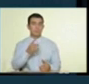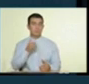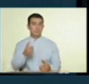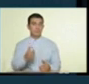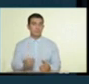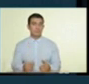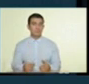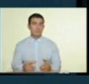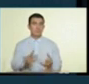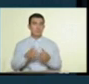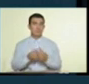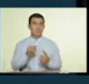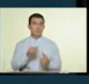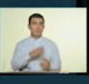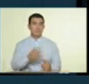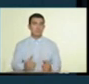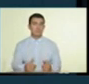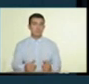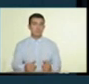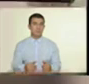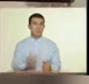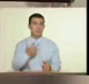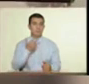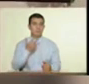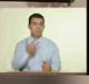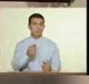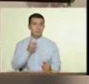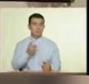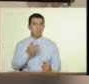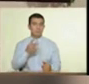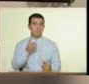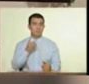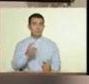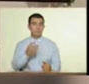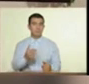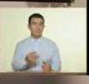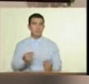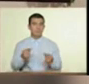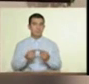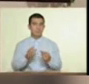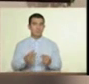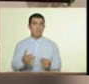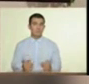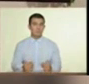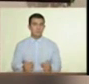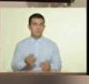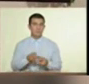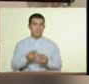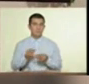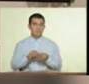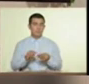4x. Demak, 3x qo'shuv 4x teng bo'ladi. Hozirgina